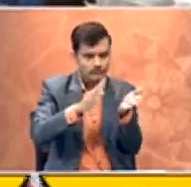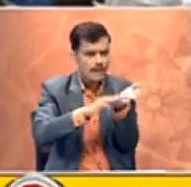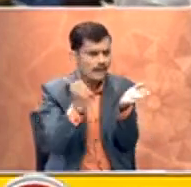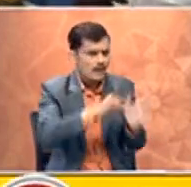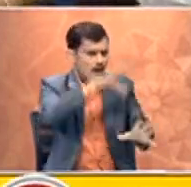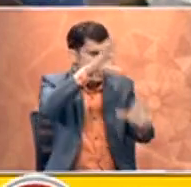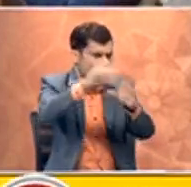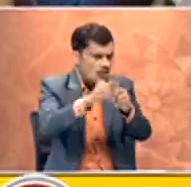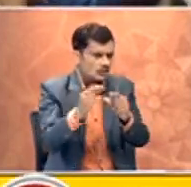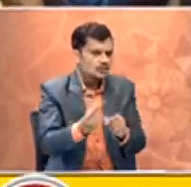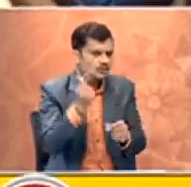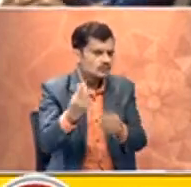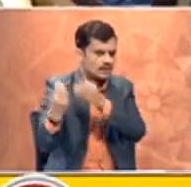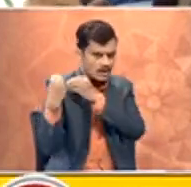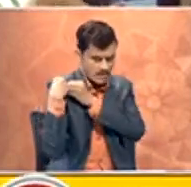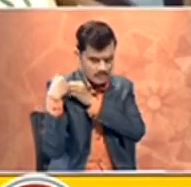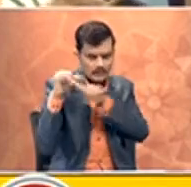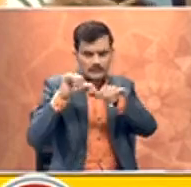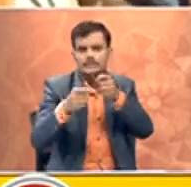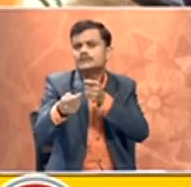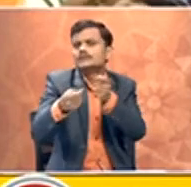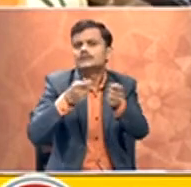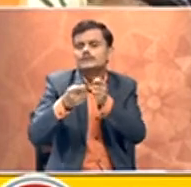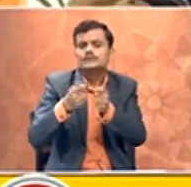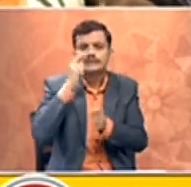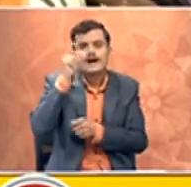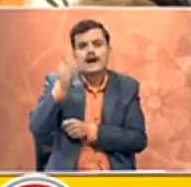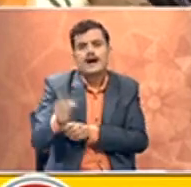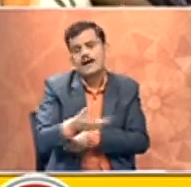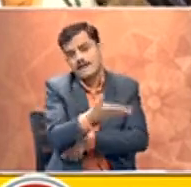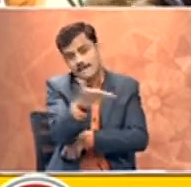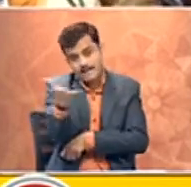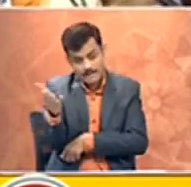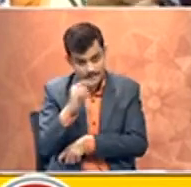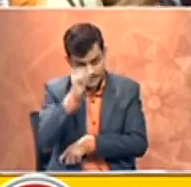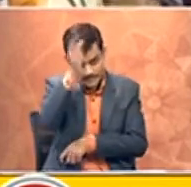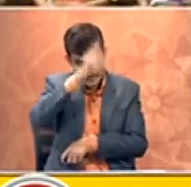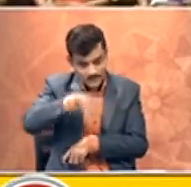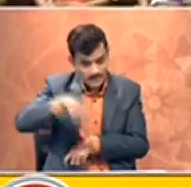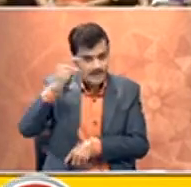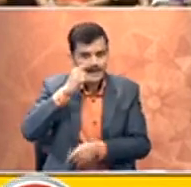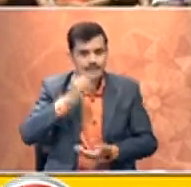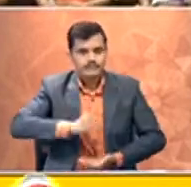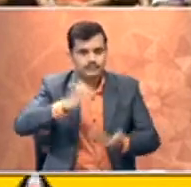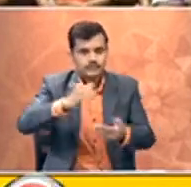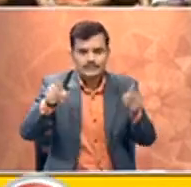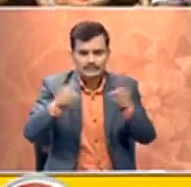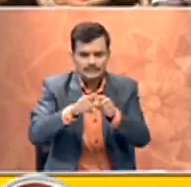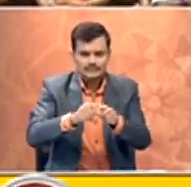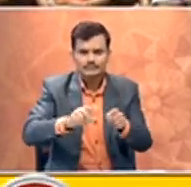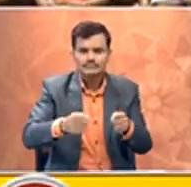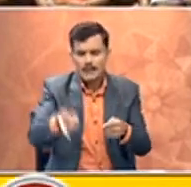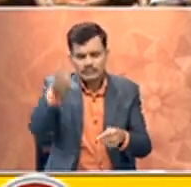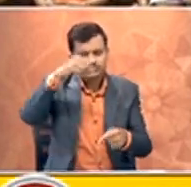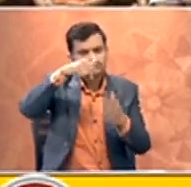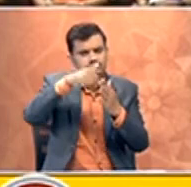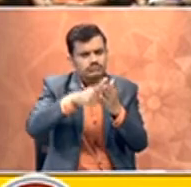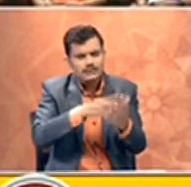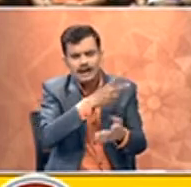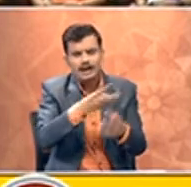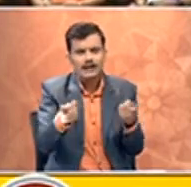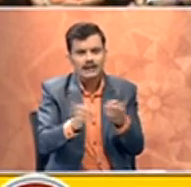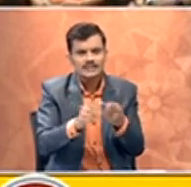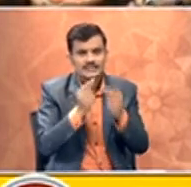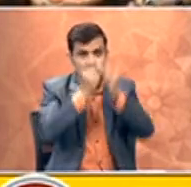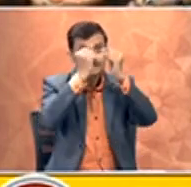कई अहम जिम्मेदारियां संभाली हैं। भारत की बेटियां अब अनंत समझे जाने वाले